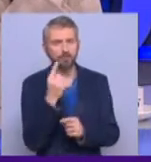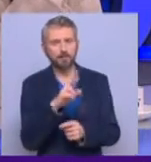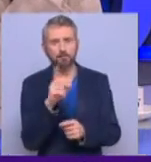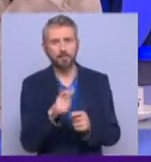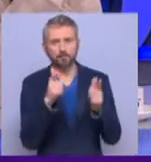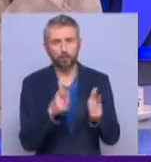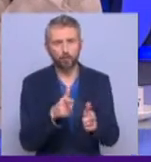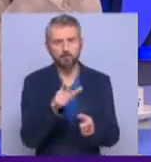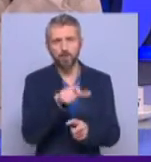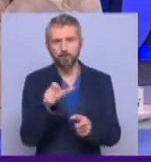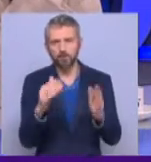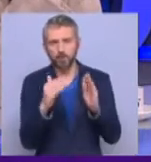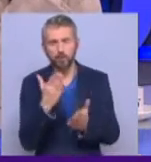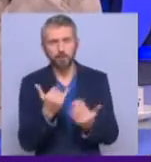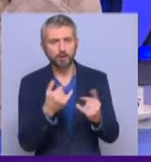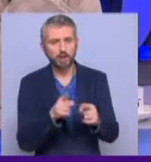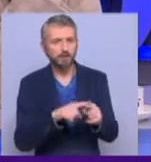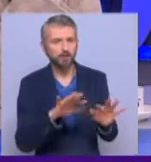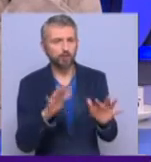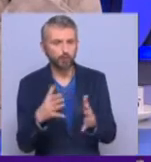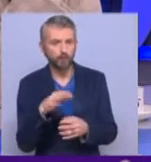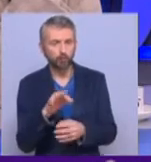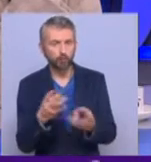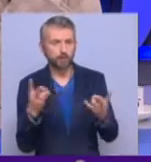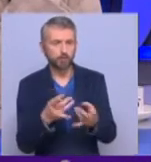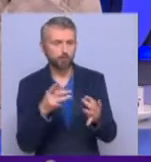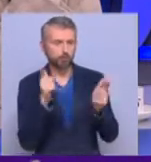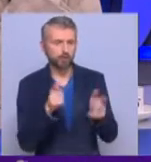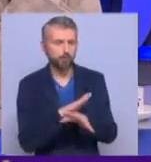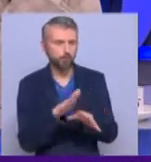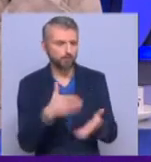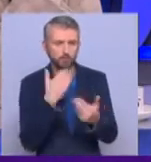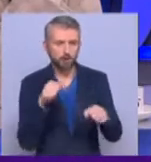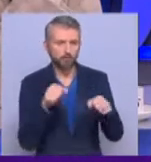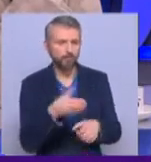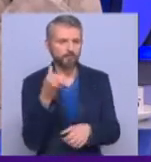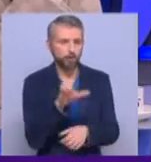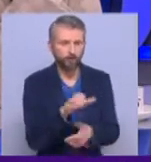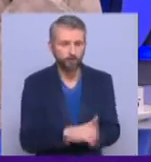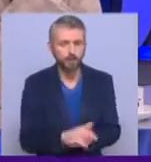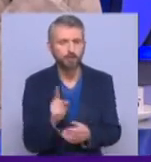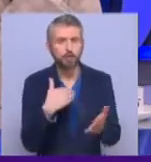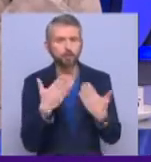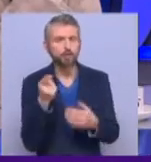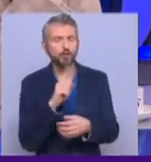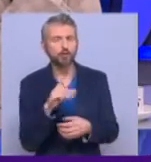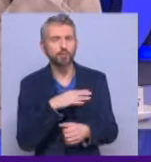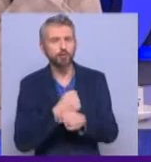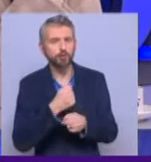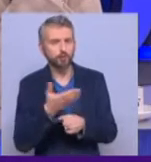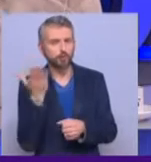згоди мешканців будинку. Тому якщо зараз це відбувається, то треба просто не погоджуватися і не мають права встановлювати. Що стосується того, що було зроблено